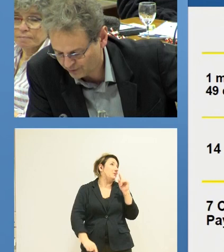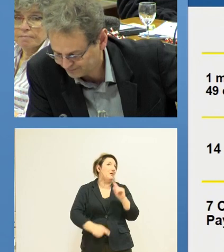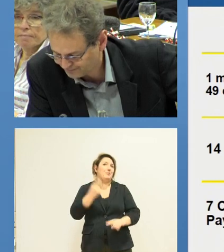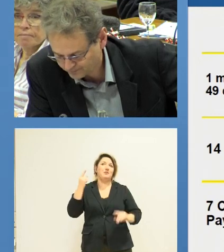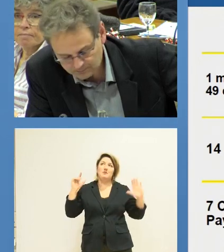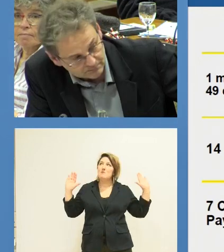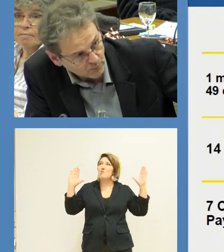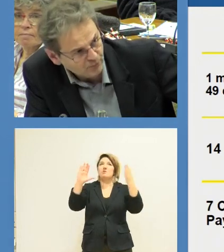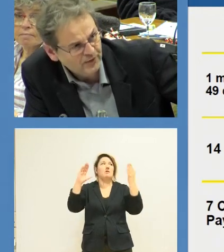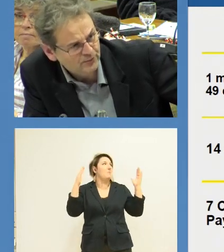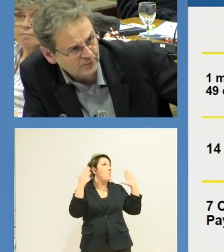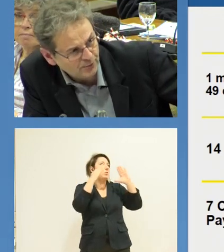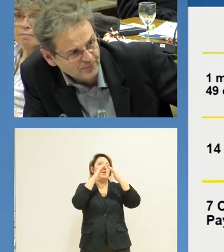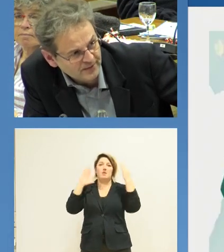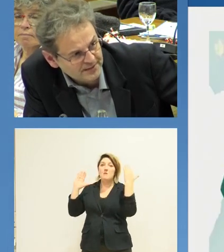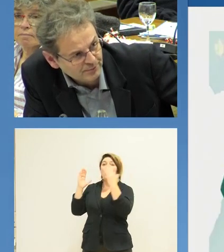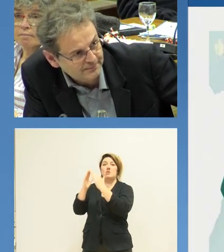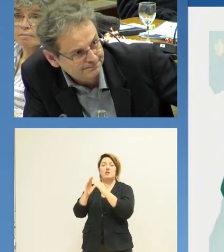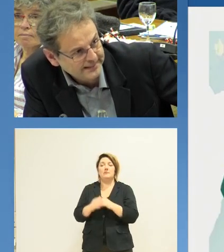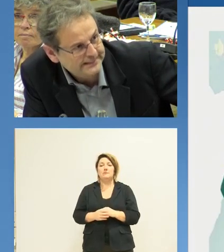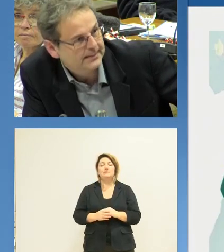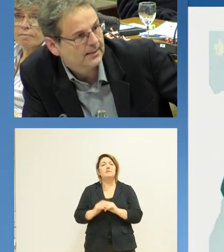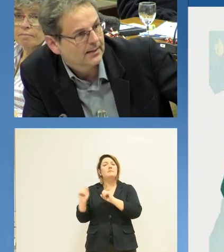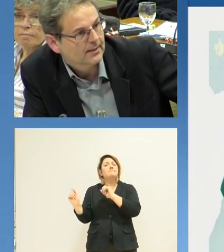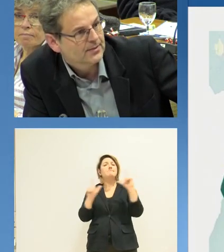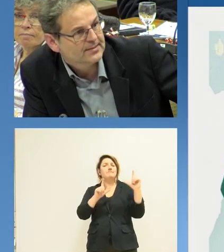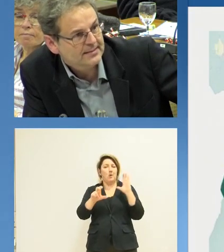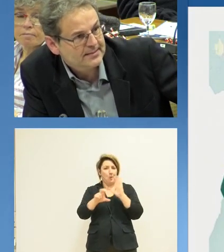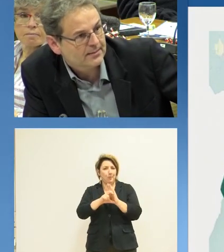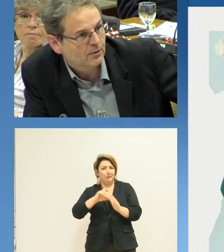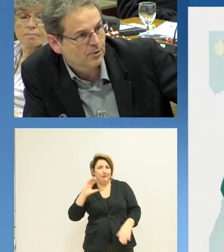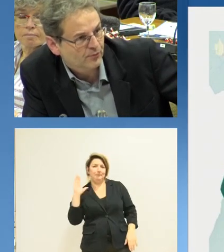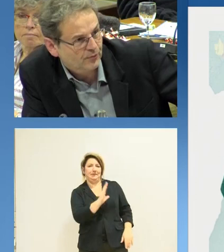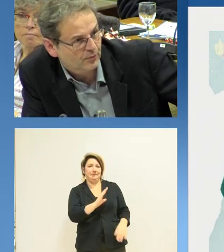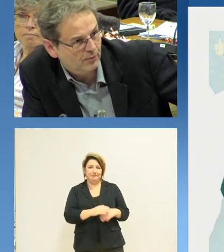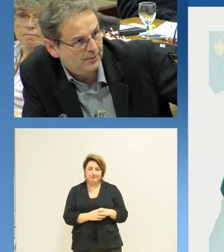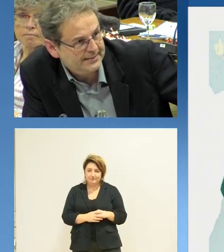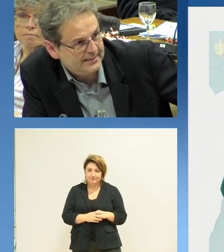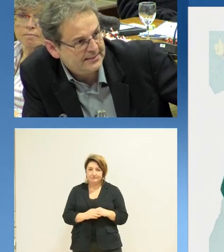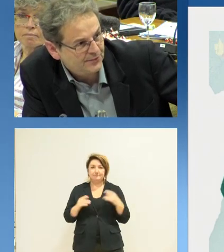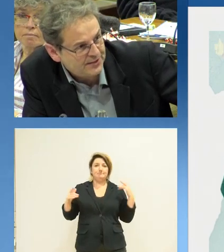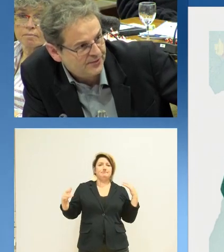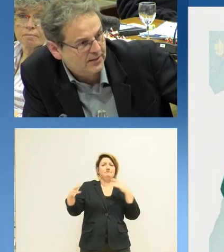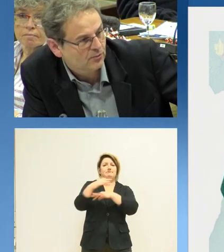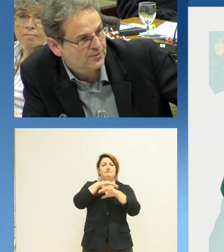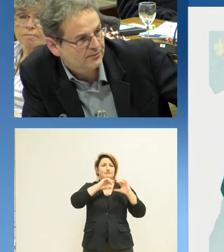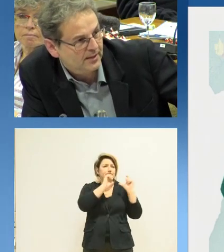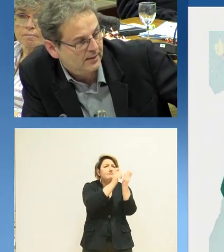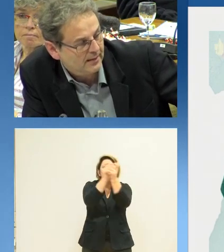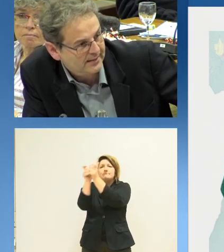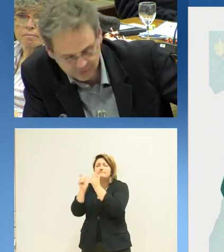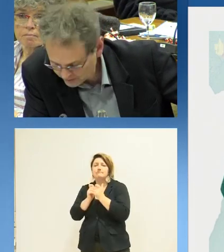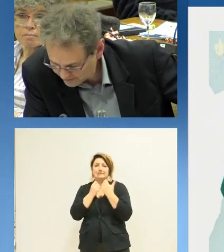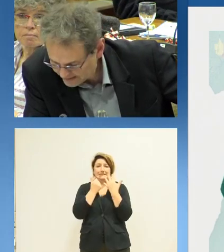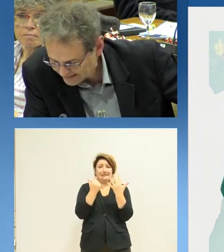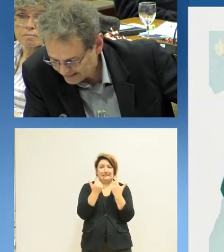métropole pour ce qui concerne grenoble c'est la diapo d'après six ambiances ont été identifiés dont vous avez la